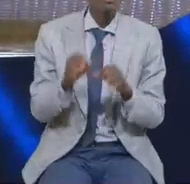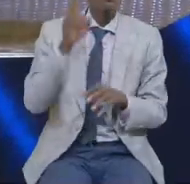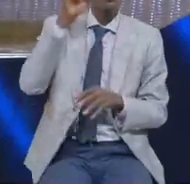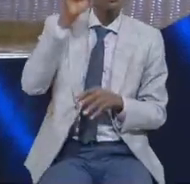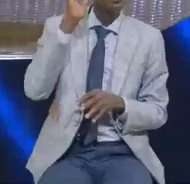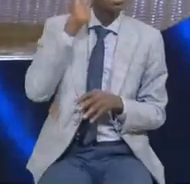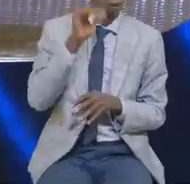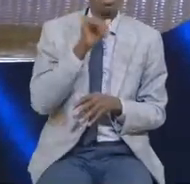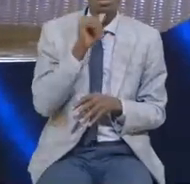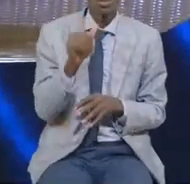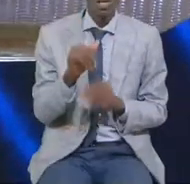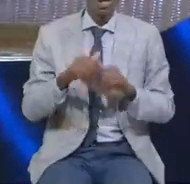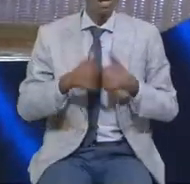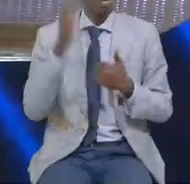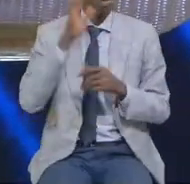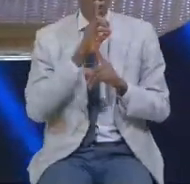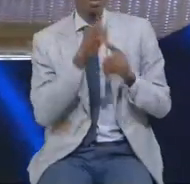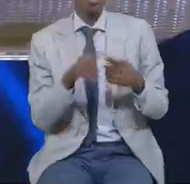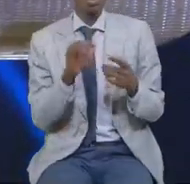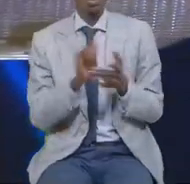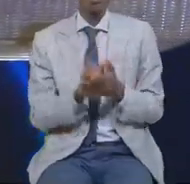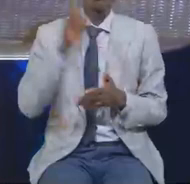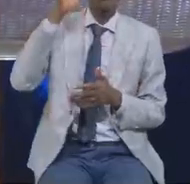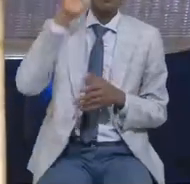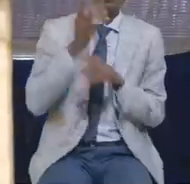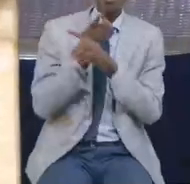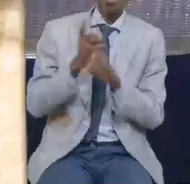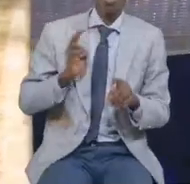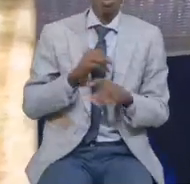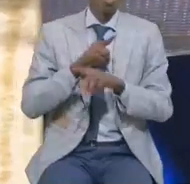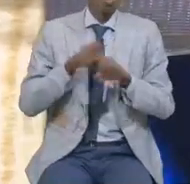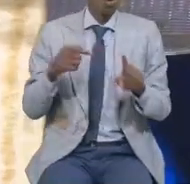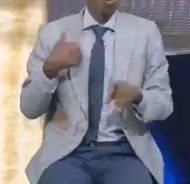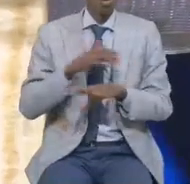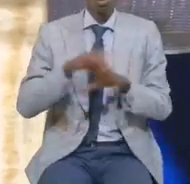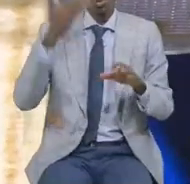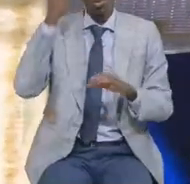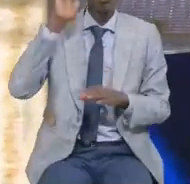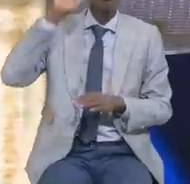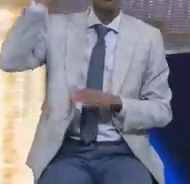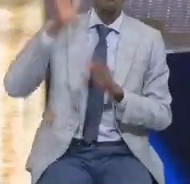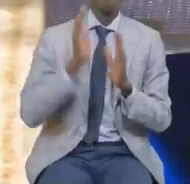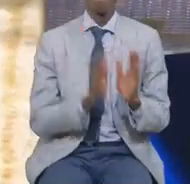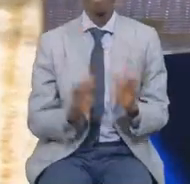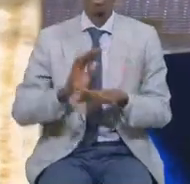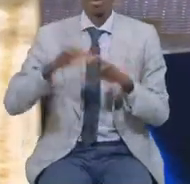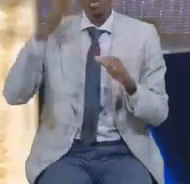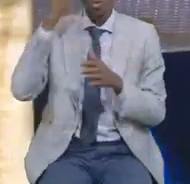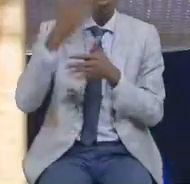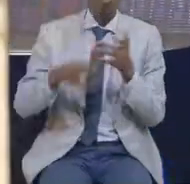comment tu réponds à cela? Il nous délivrera. Mais on ne sait pas ce qu'il désire faire.